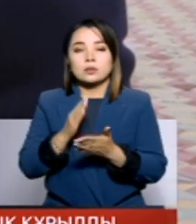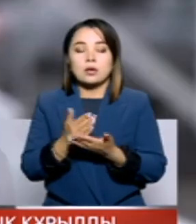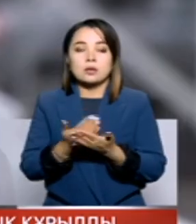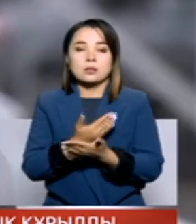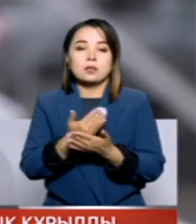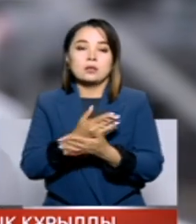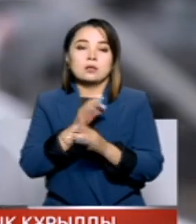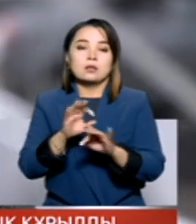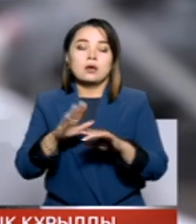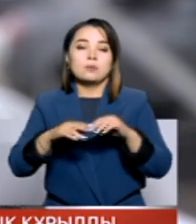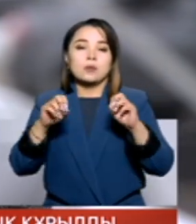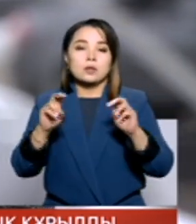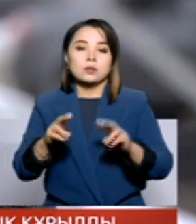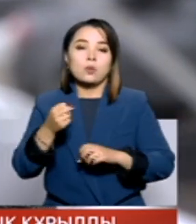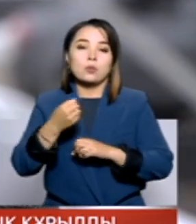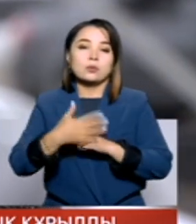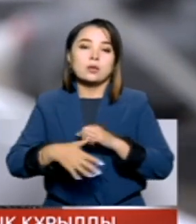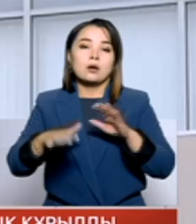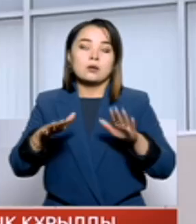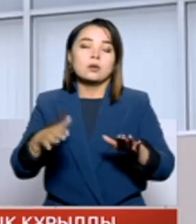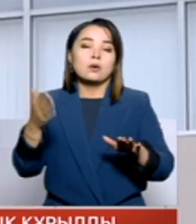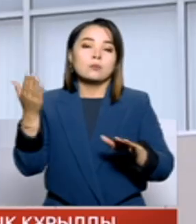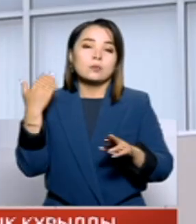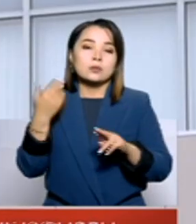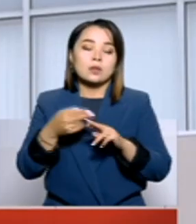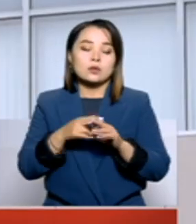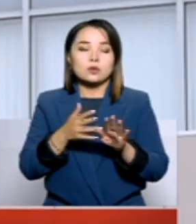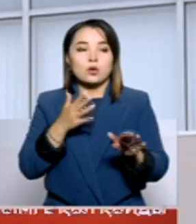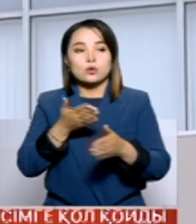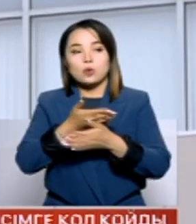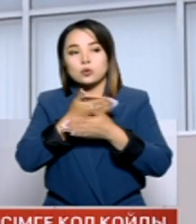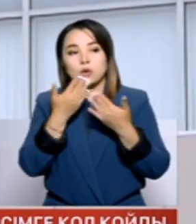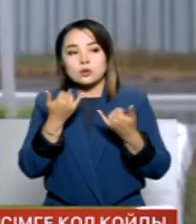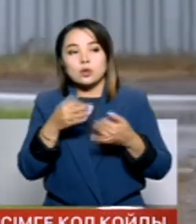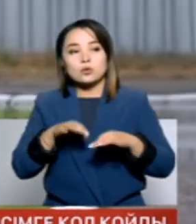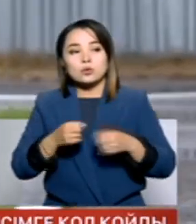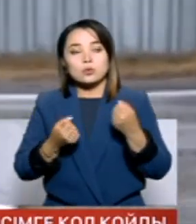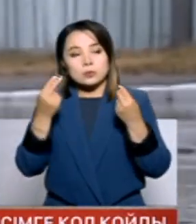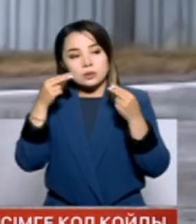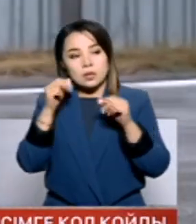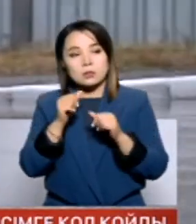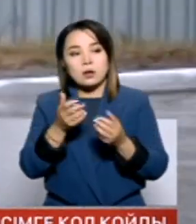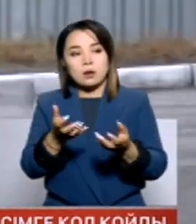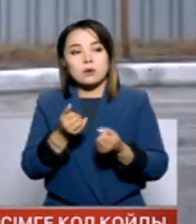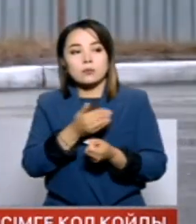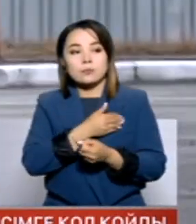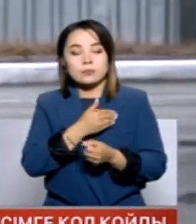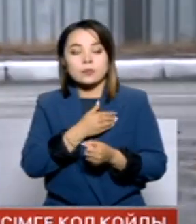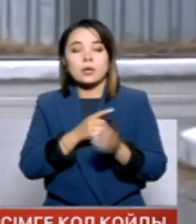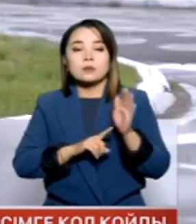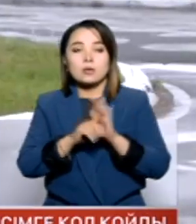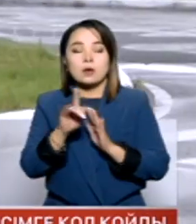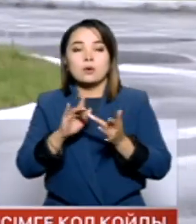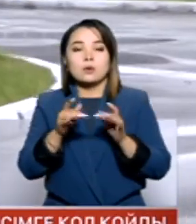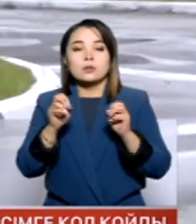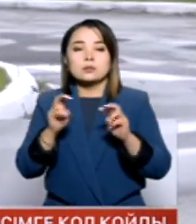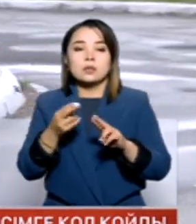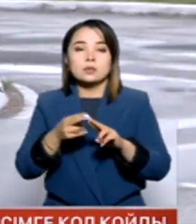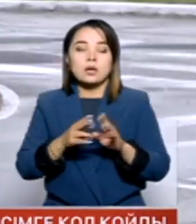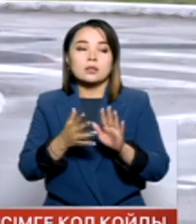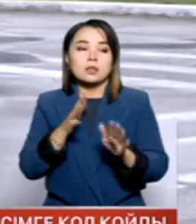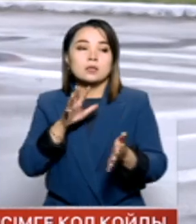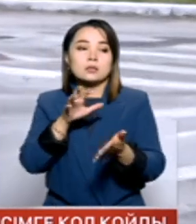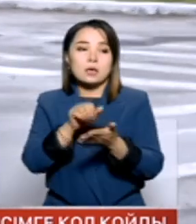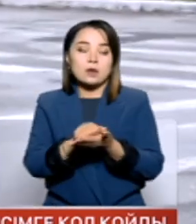айтты. Мамандандырылған орталықта бұрынғыдай ұзын сонар кезек жоқ, өйткені жүргізуші куәлігін алғысы келетіндер әуелі онлайн режимде кезекке